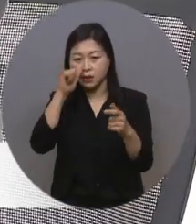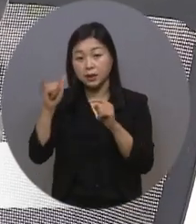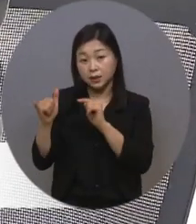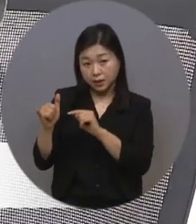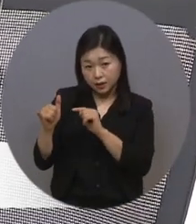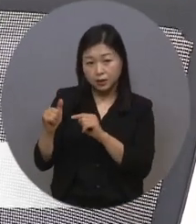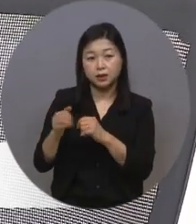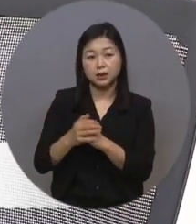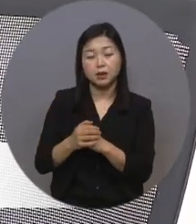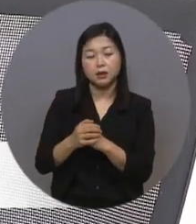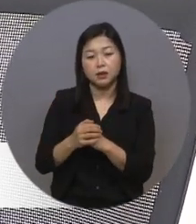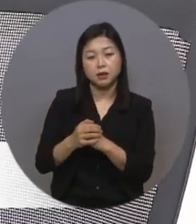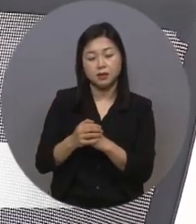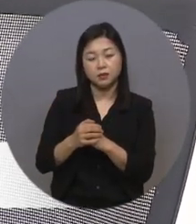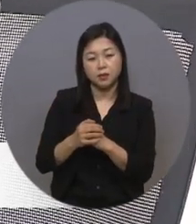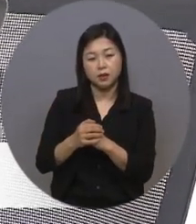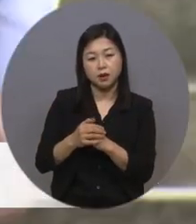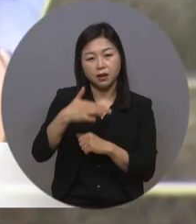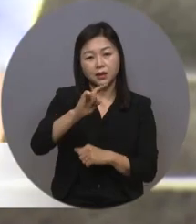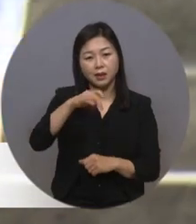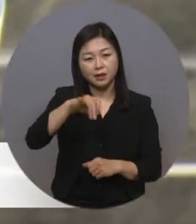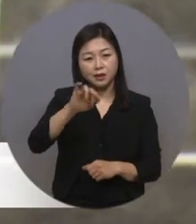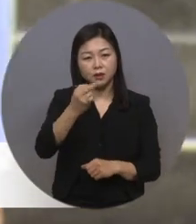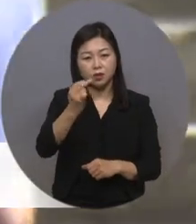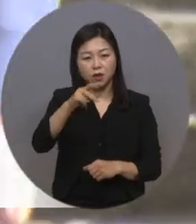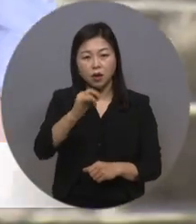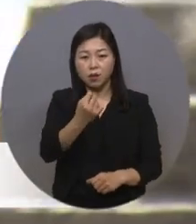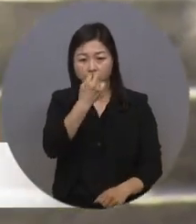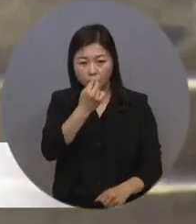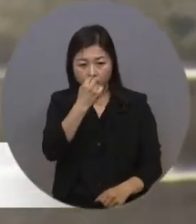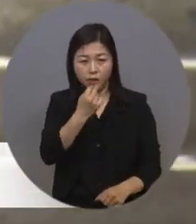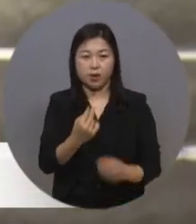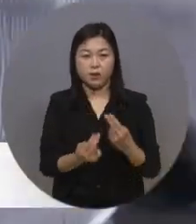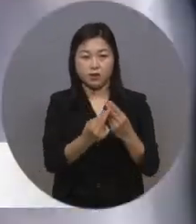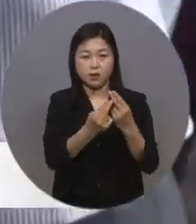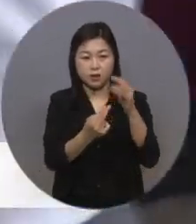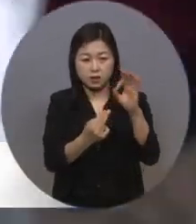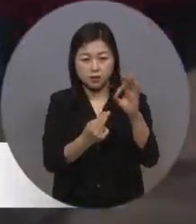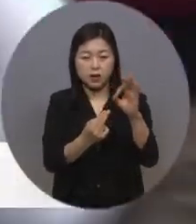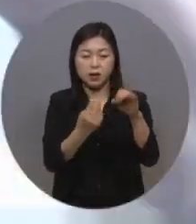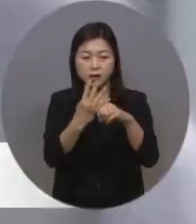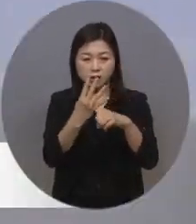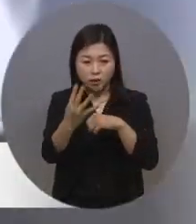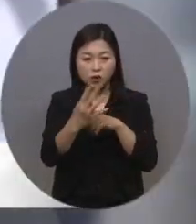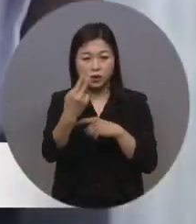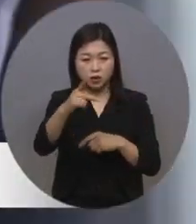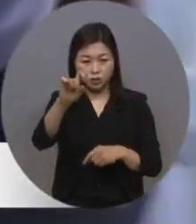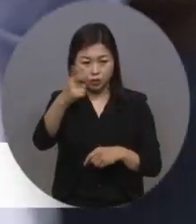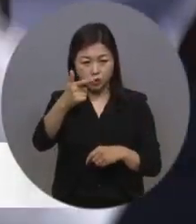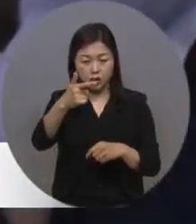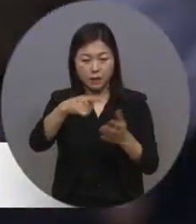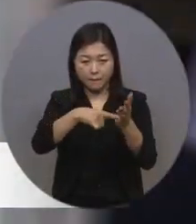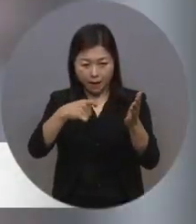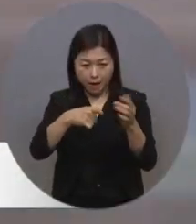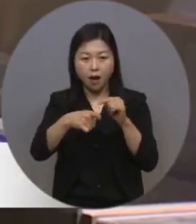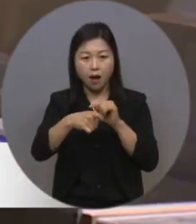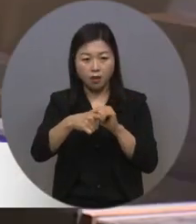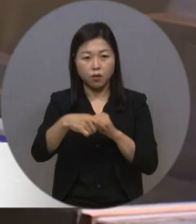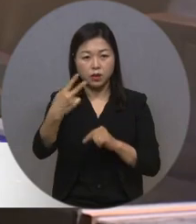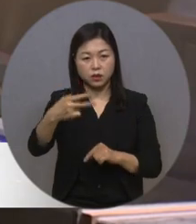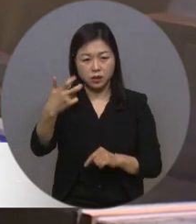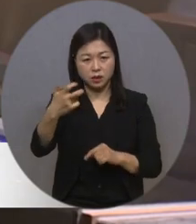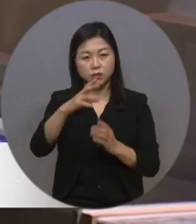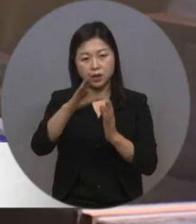가운데 장기요양보험 적립금은 4년 뒤인 2026년 고갈된 뒤 2070년에는 적자